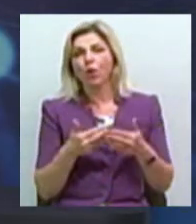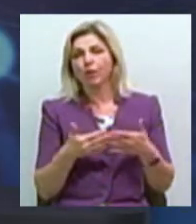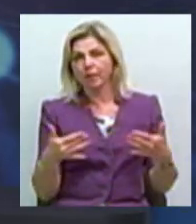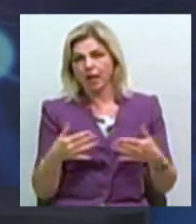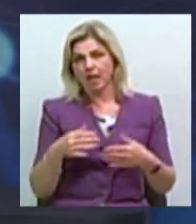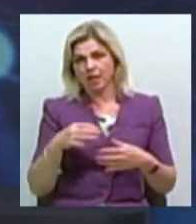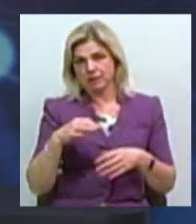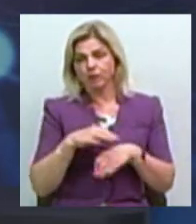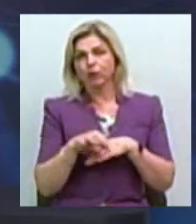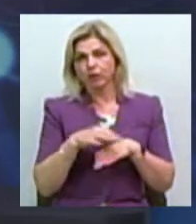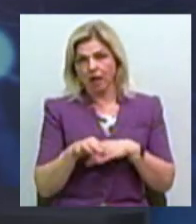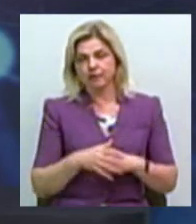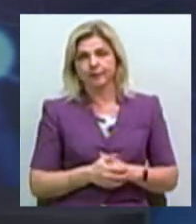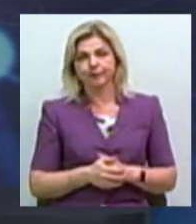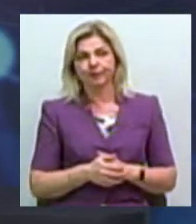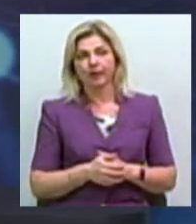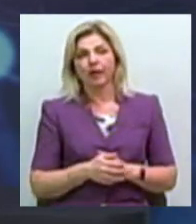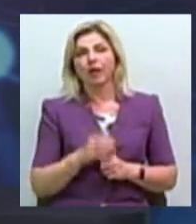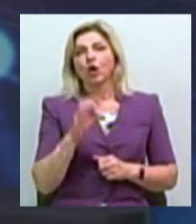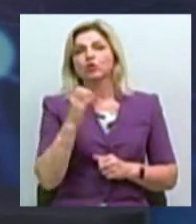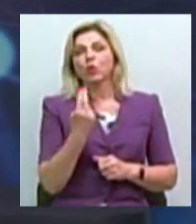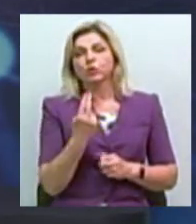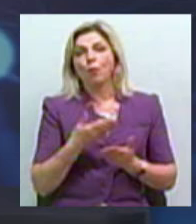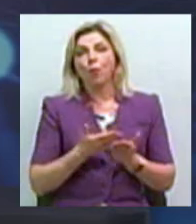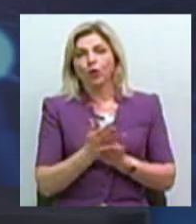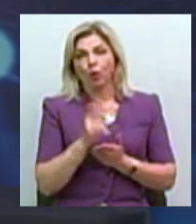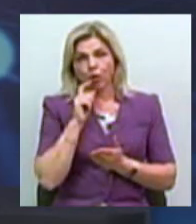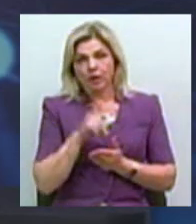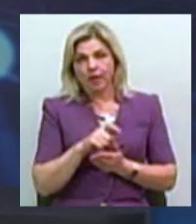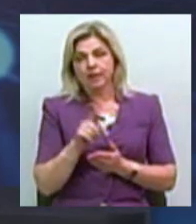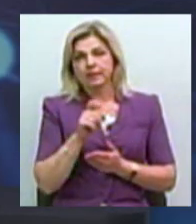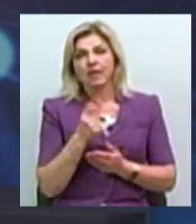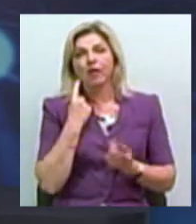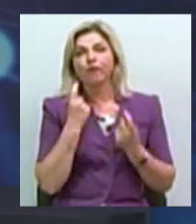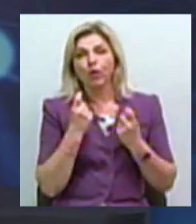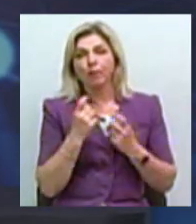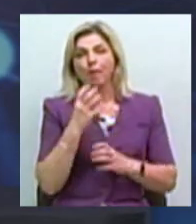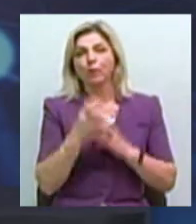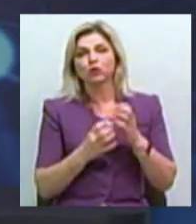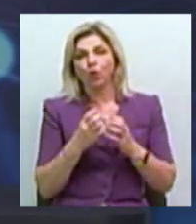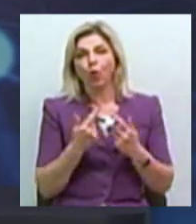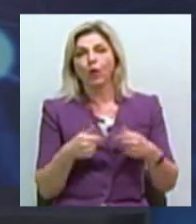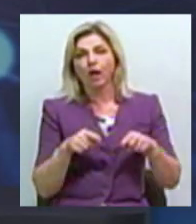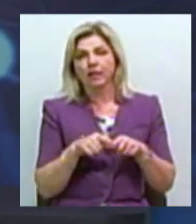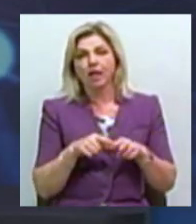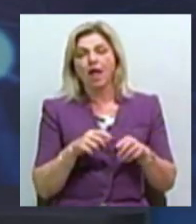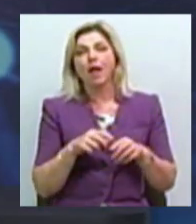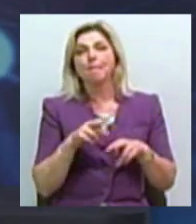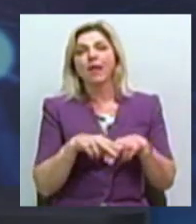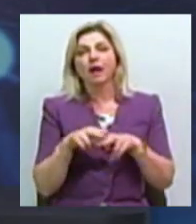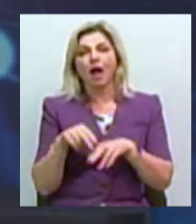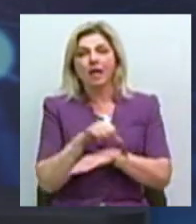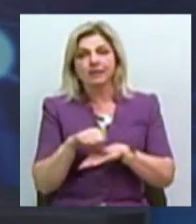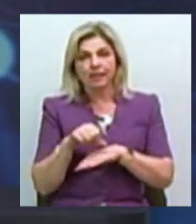повідомляє сайт Міністерства соціальної політики України, за оціночними даними Міжнародної організації з міграції, за